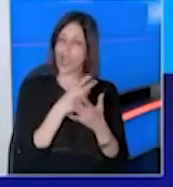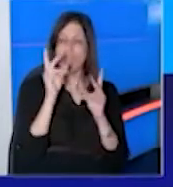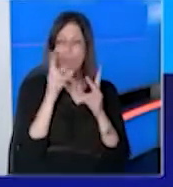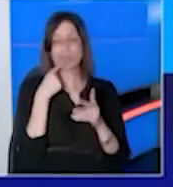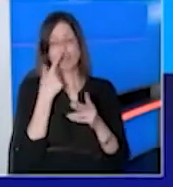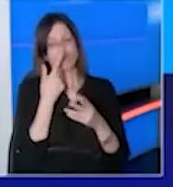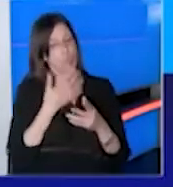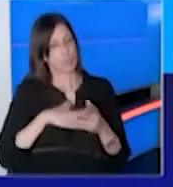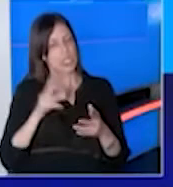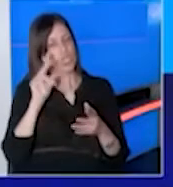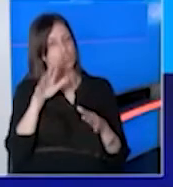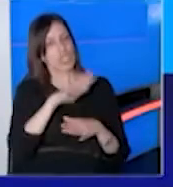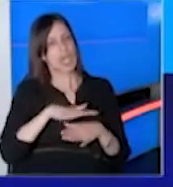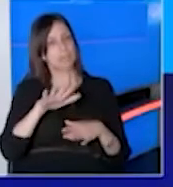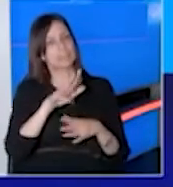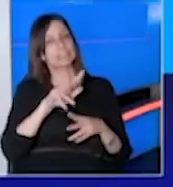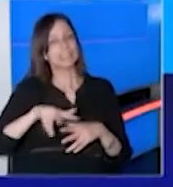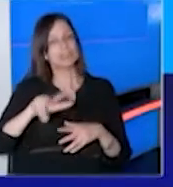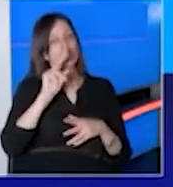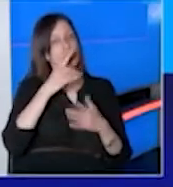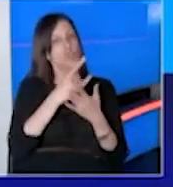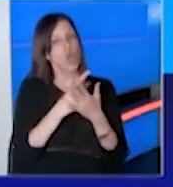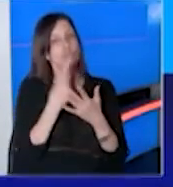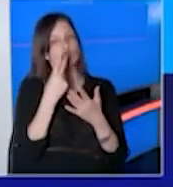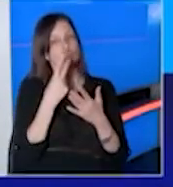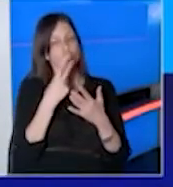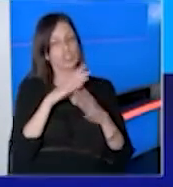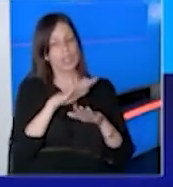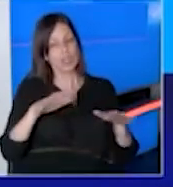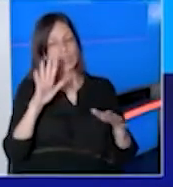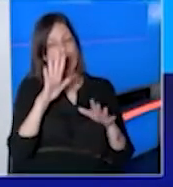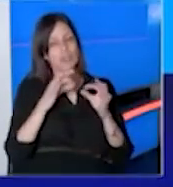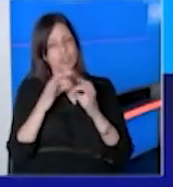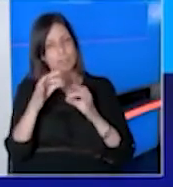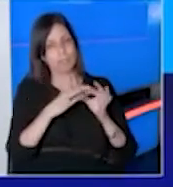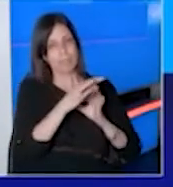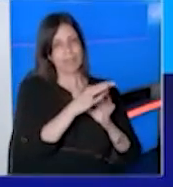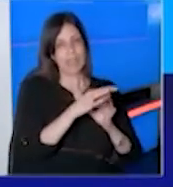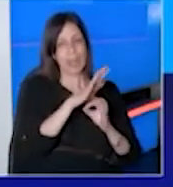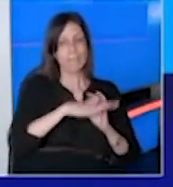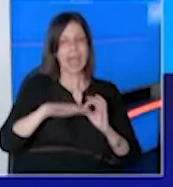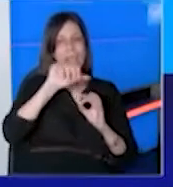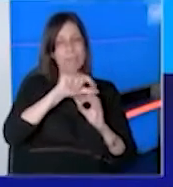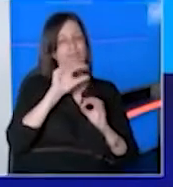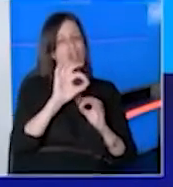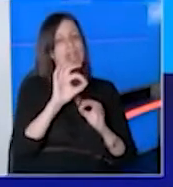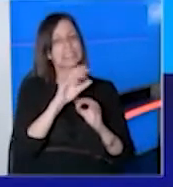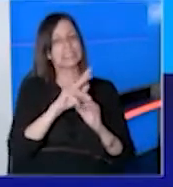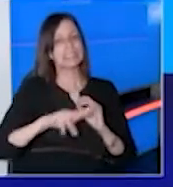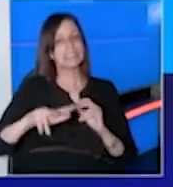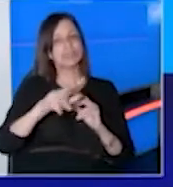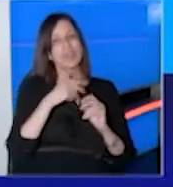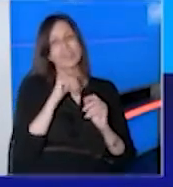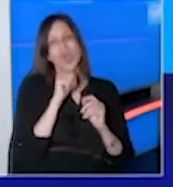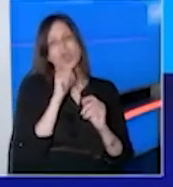רוצה, שטחים ציבוריים, במדינת ישראל יש חוק, שתי גדות, 5 מטר מכל גדה מאגר מים, זה לציבור. אני גם לא